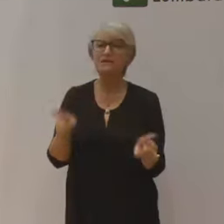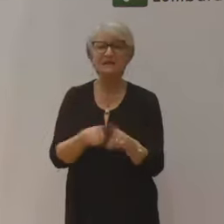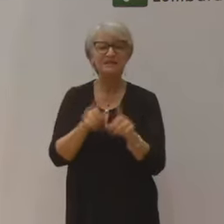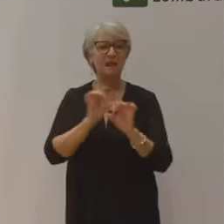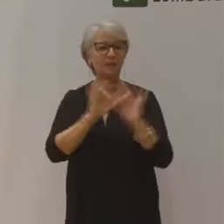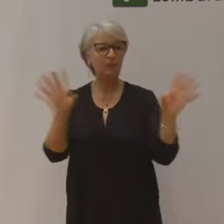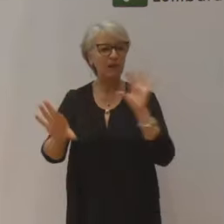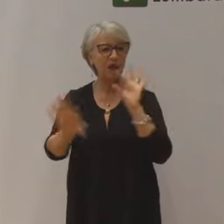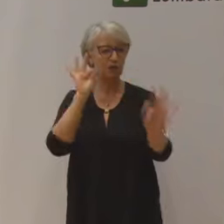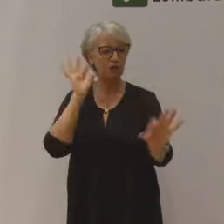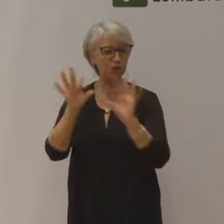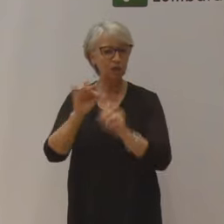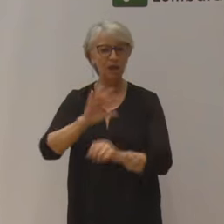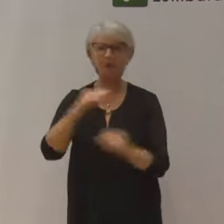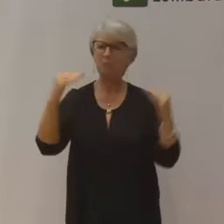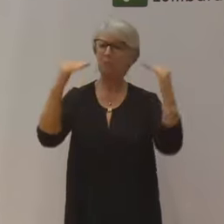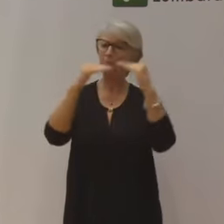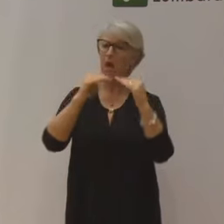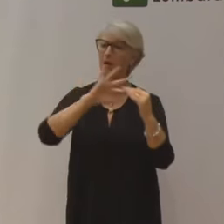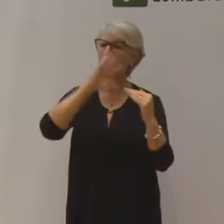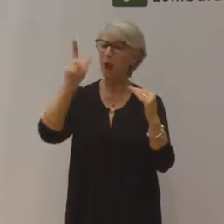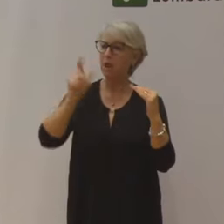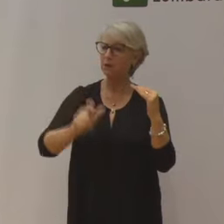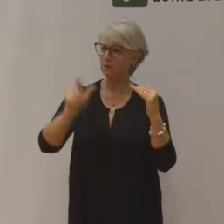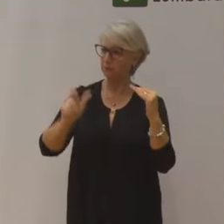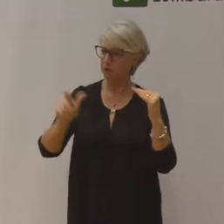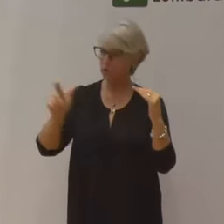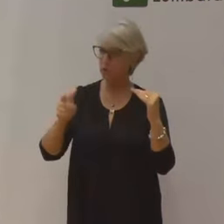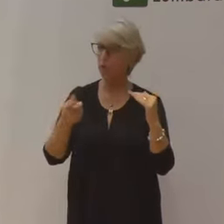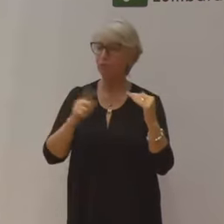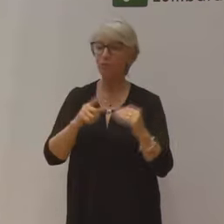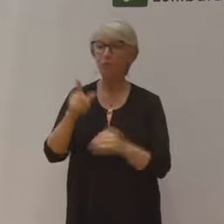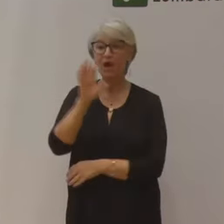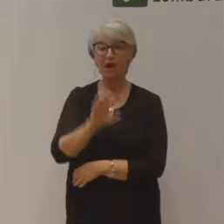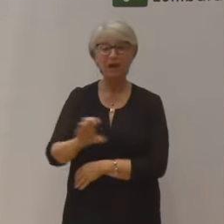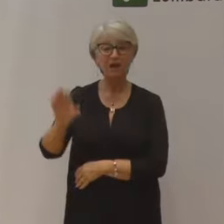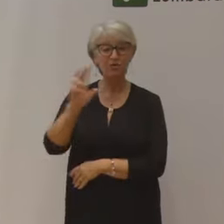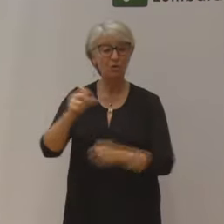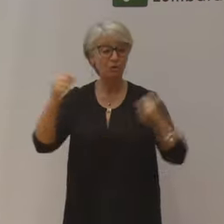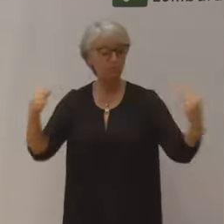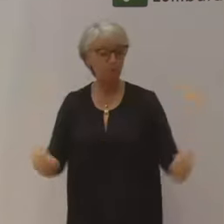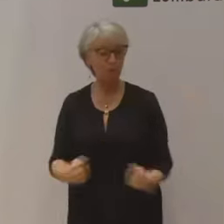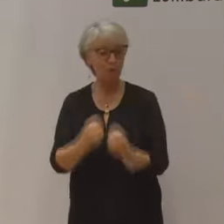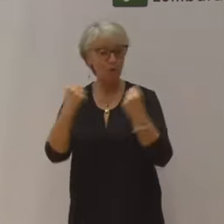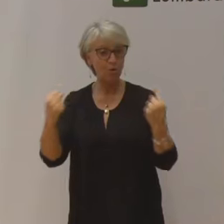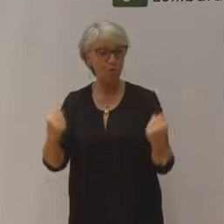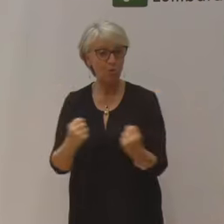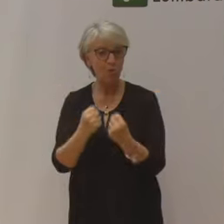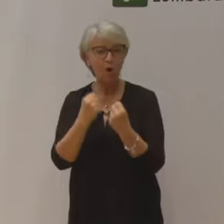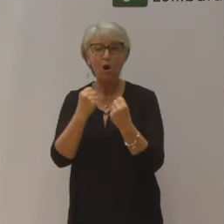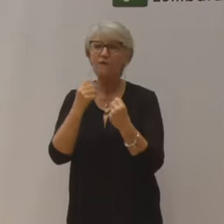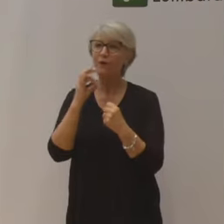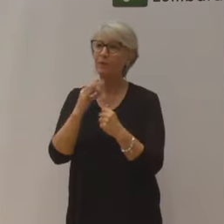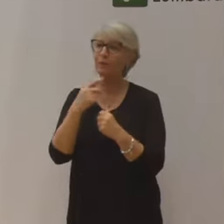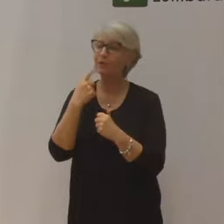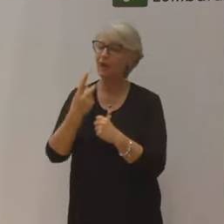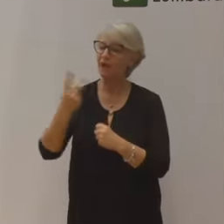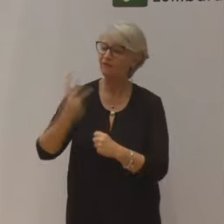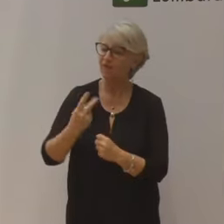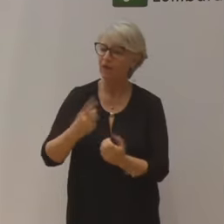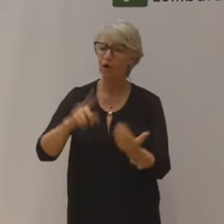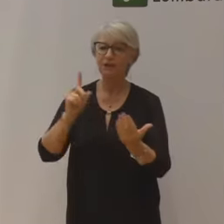libertà di scelta delle altre persone. A tal fine, la Regione promuove azioni finalizzate a rendere effettivi i